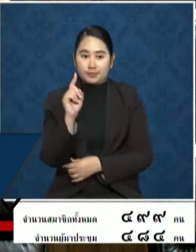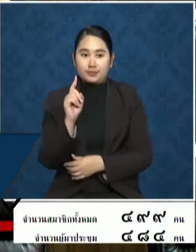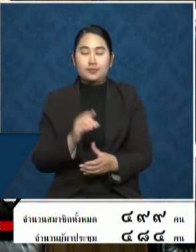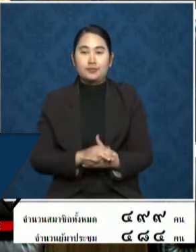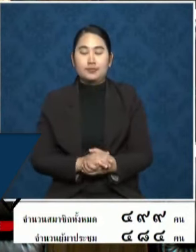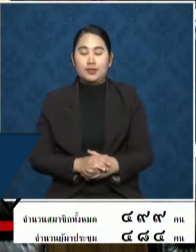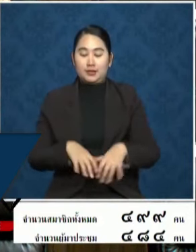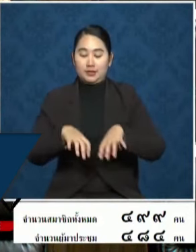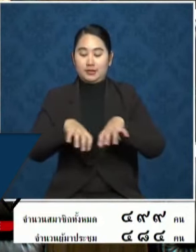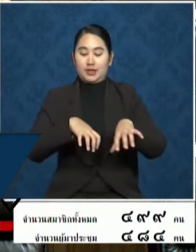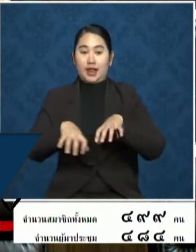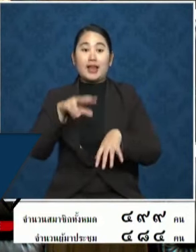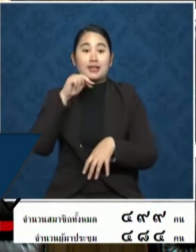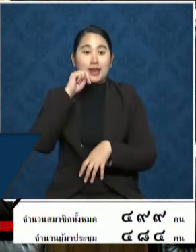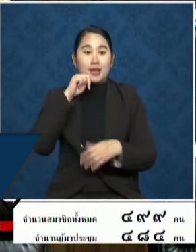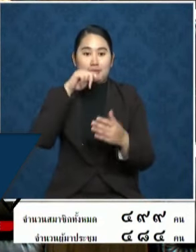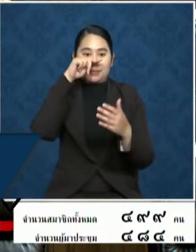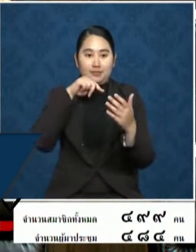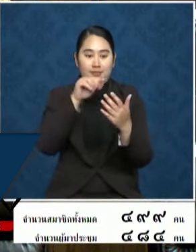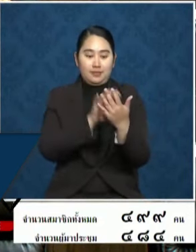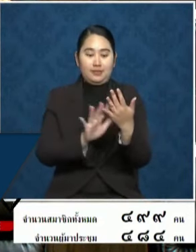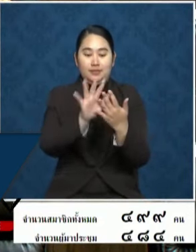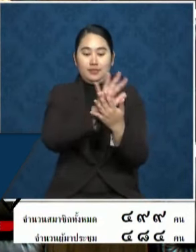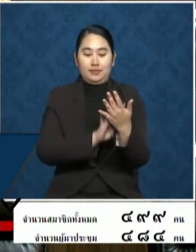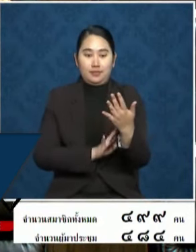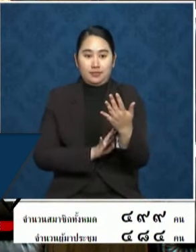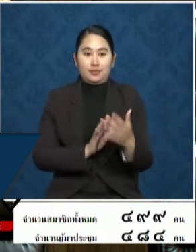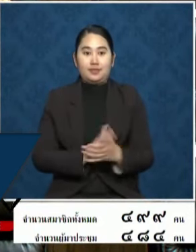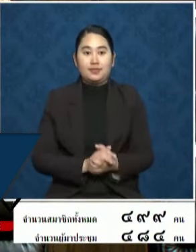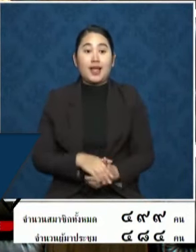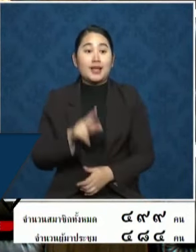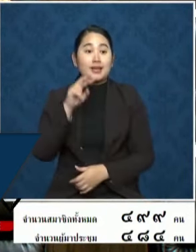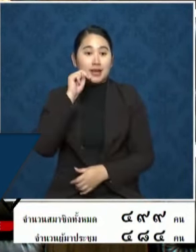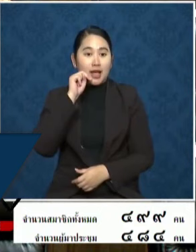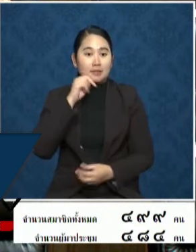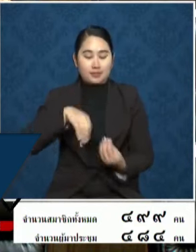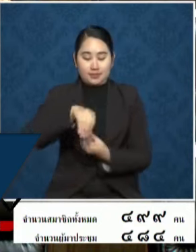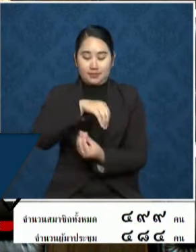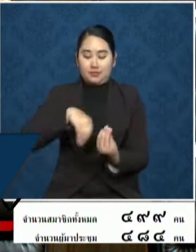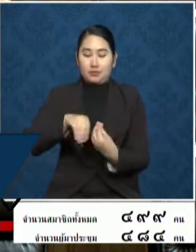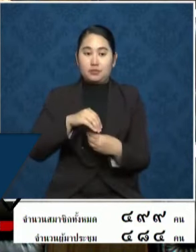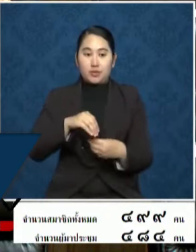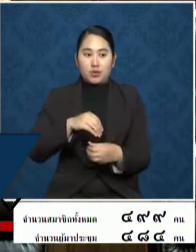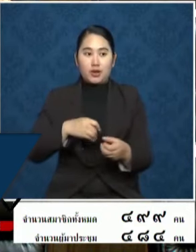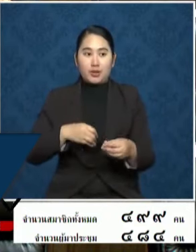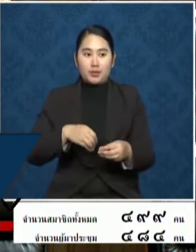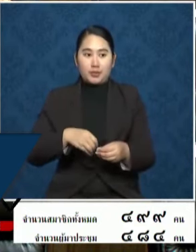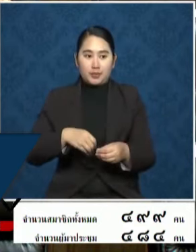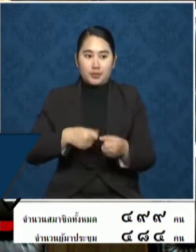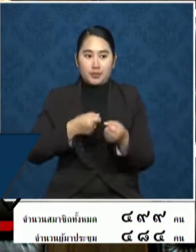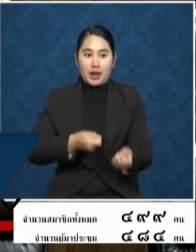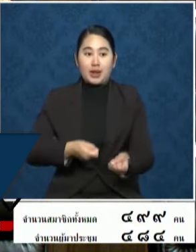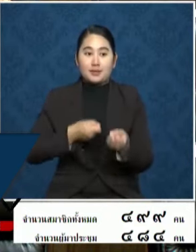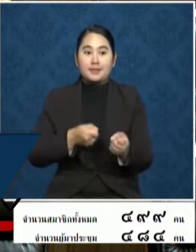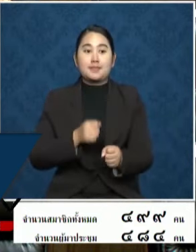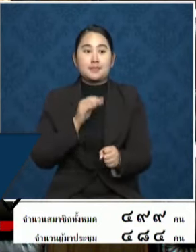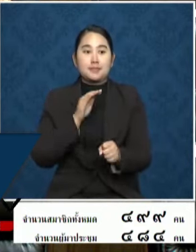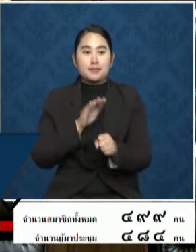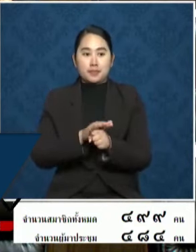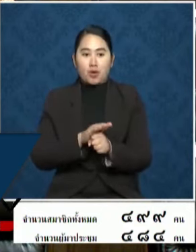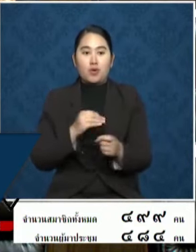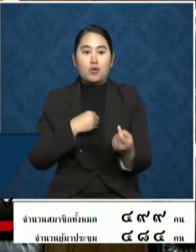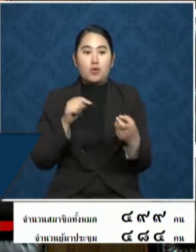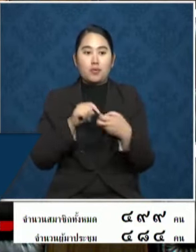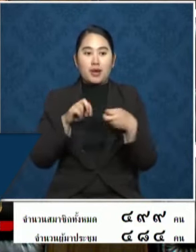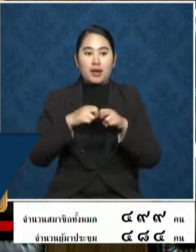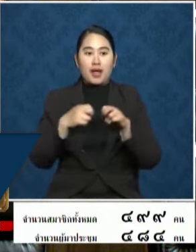การบริหารจัดการน้ำของประเทศไทยครับน้ำต้องเพียงพอสำหรับการเกษตรน้ำต้องเพียงพอเพื่อรับมือกับไภย